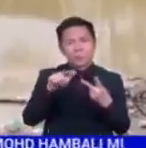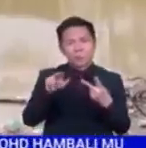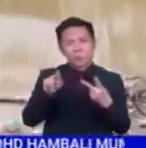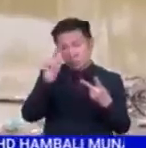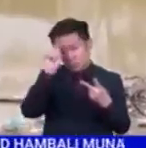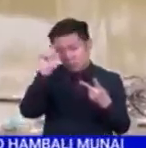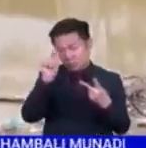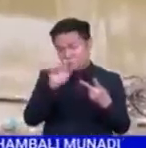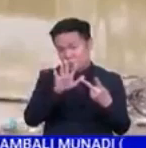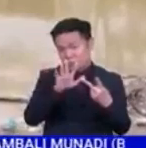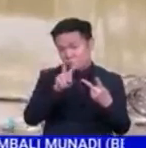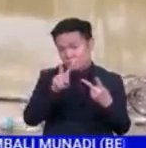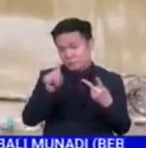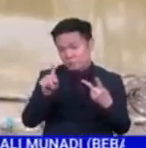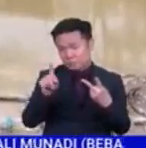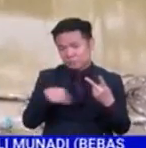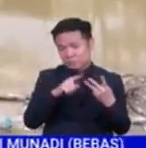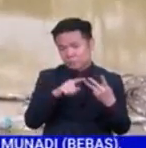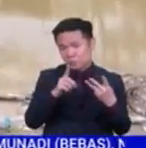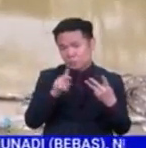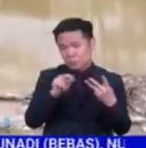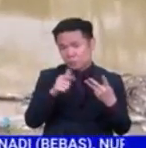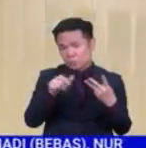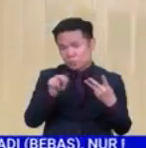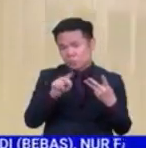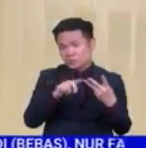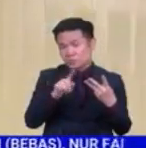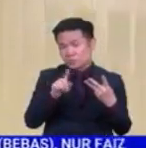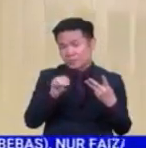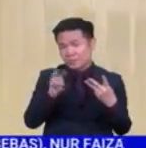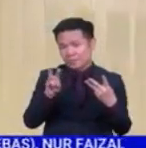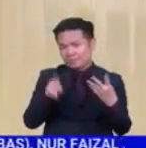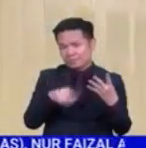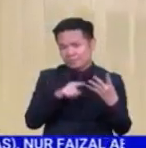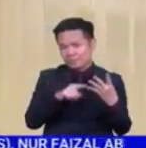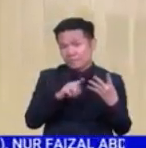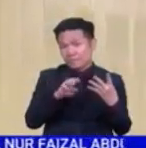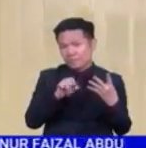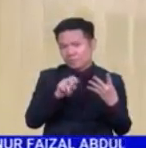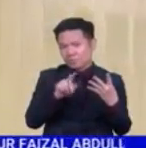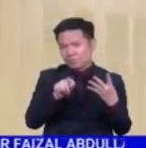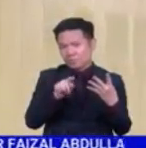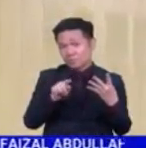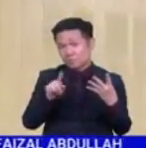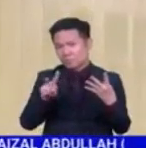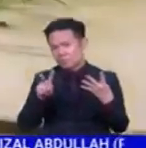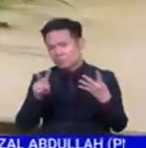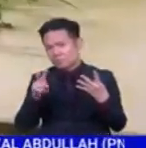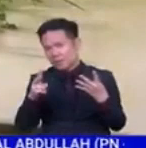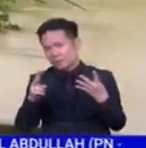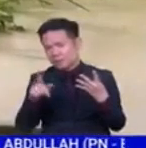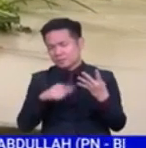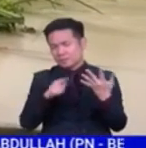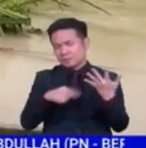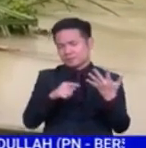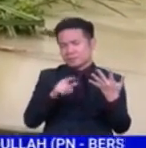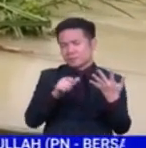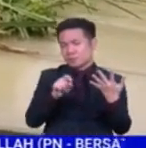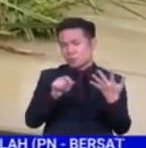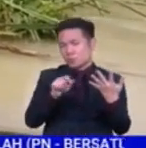dengan 521, Dungun dengan 106, Besut 417, Setiu